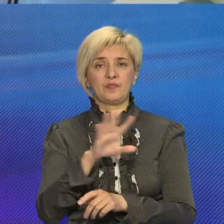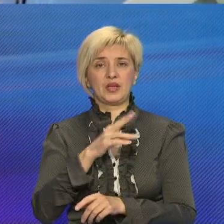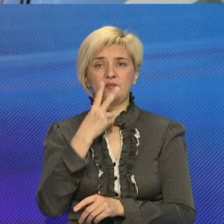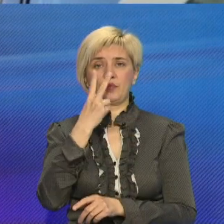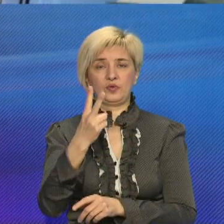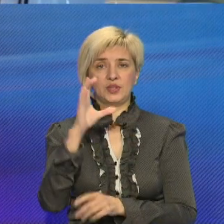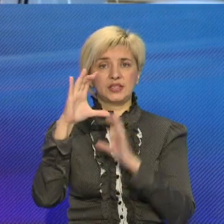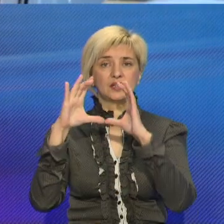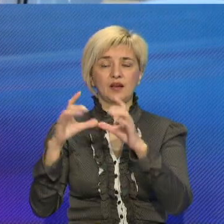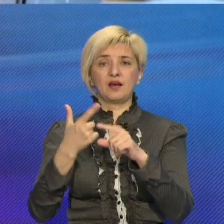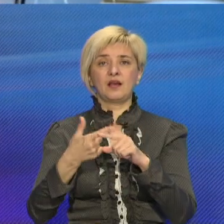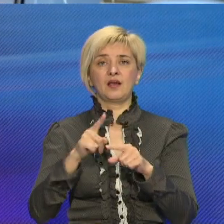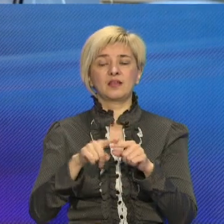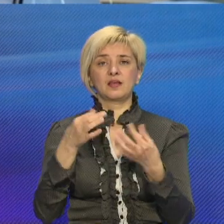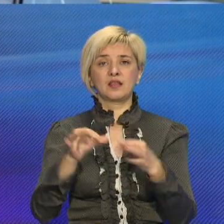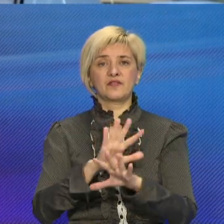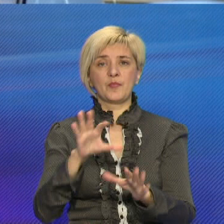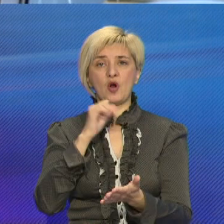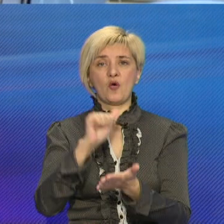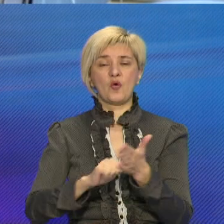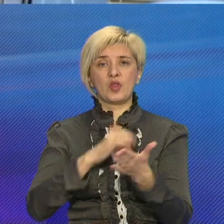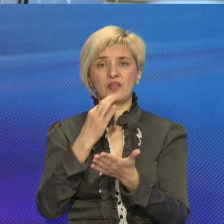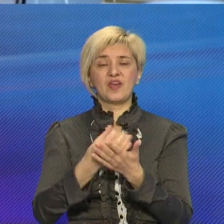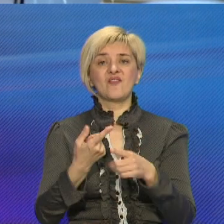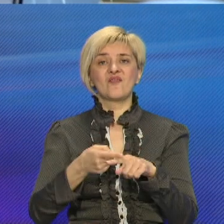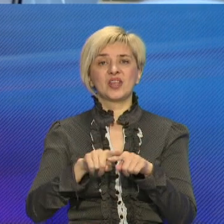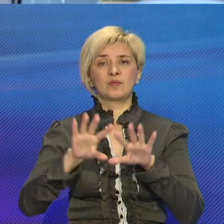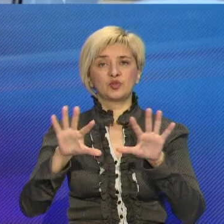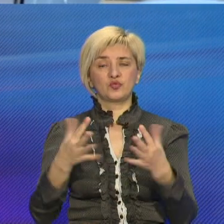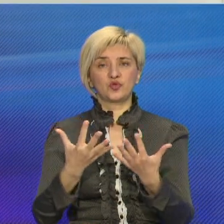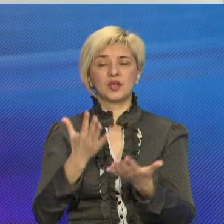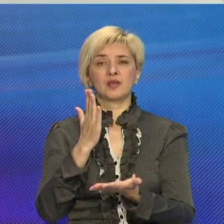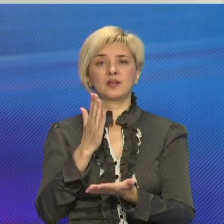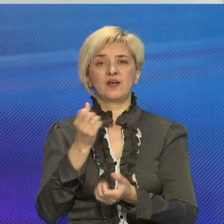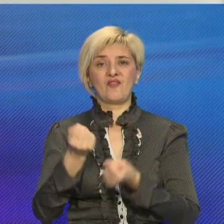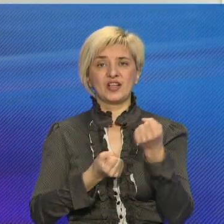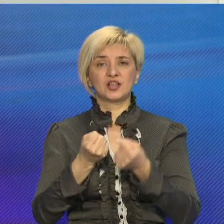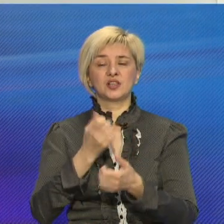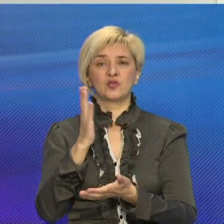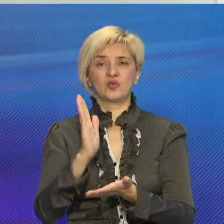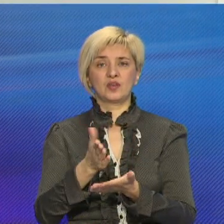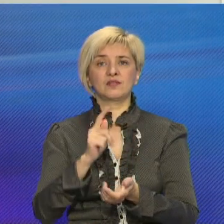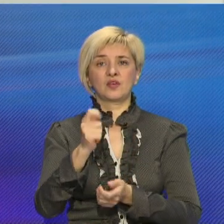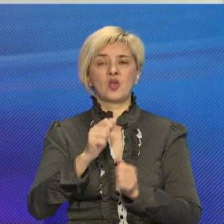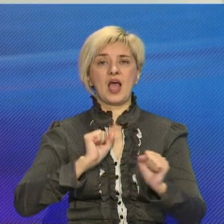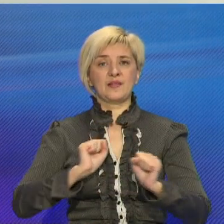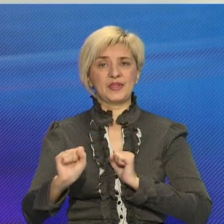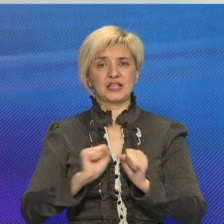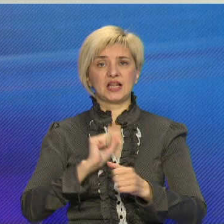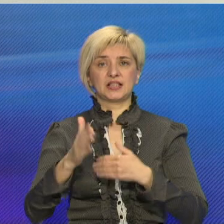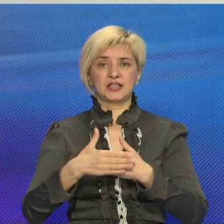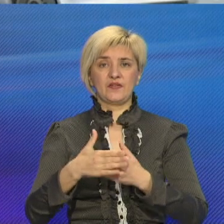отказности. У даденном выпадку у дочинения до водителя принимаются административные меры спогнания. А кроме того, ведется тлумачальная